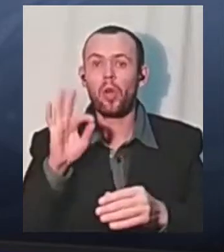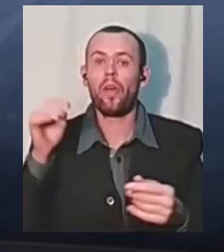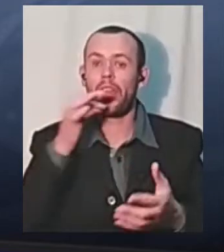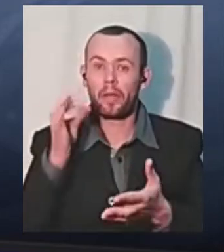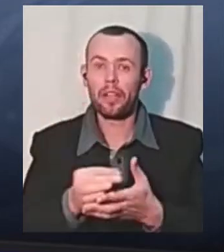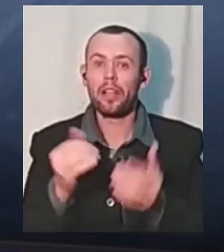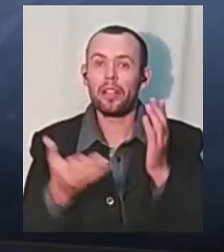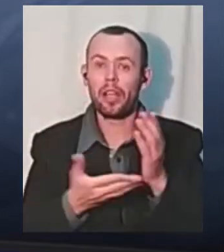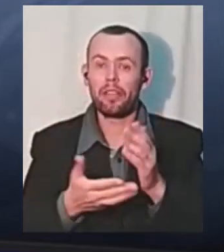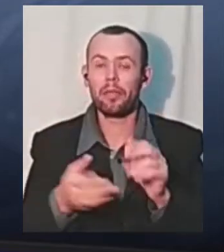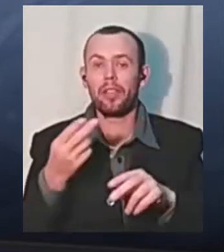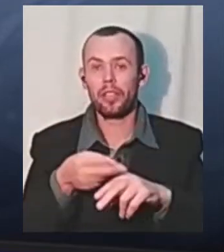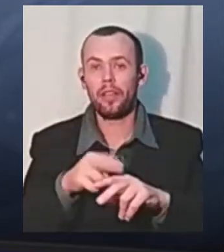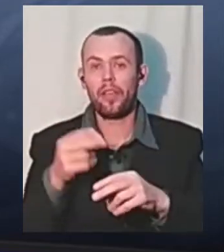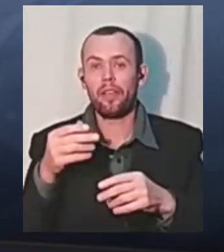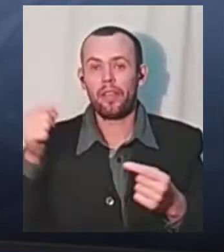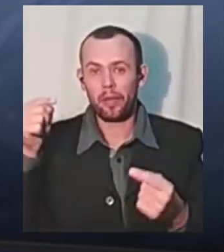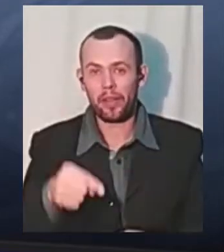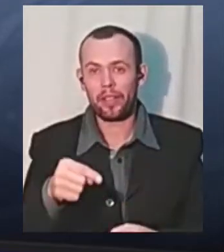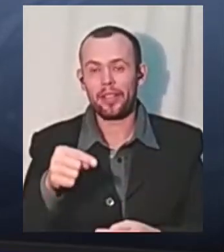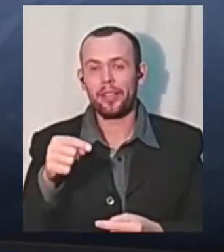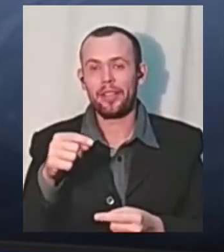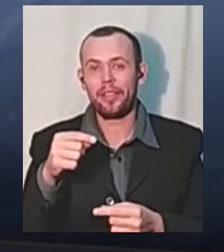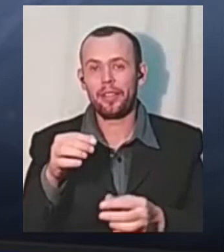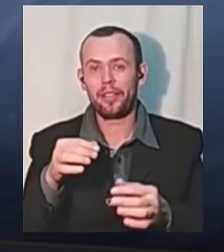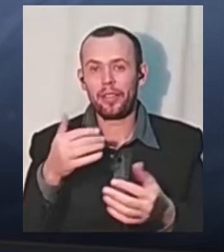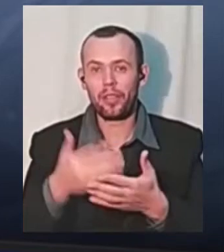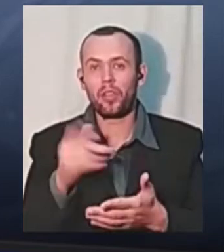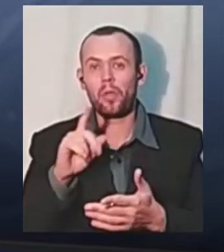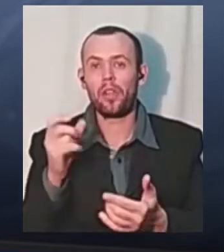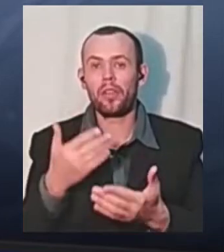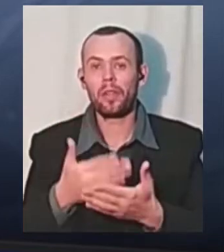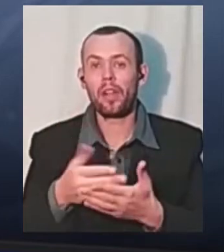несе відповідна рада. Тобто, наприклад,